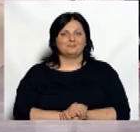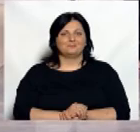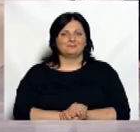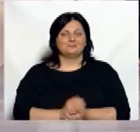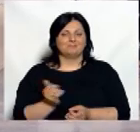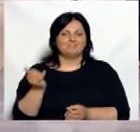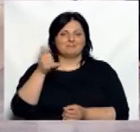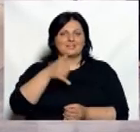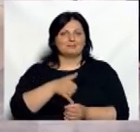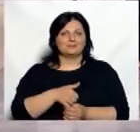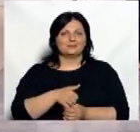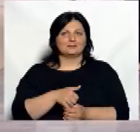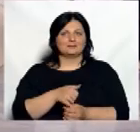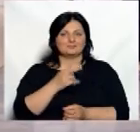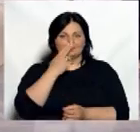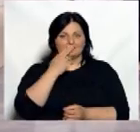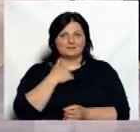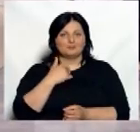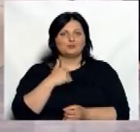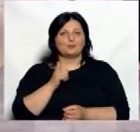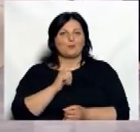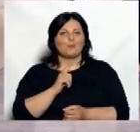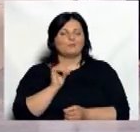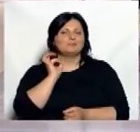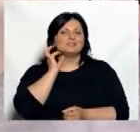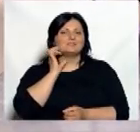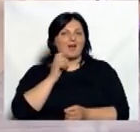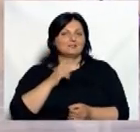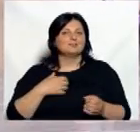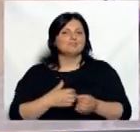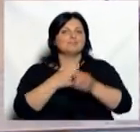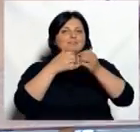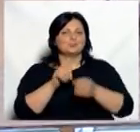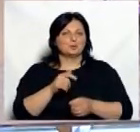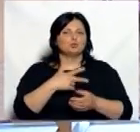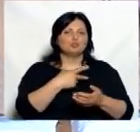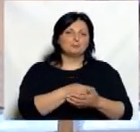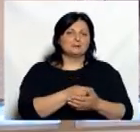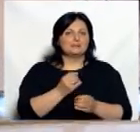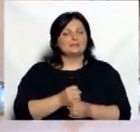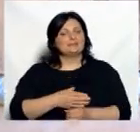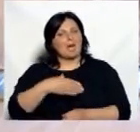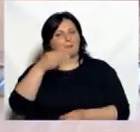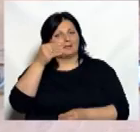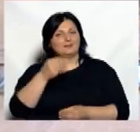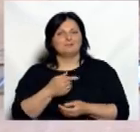დამისხი, ხედავ ჩვენ როგორ მქეიპობთ, მამა. აა, ხედავ დამისხი, ბიჭო. მოვიდე რა.